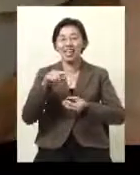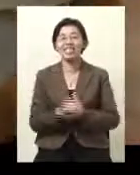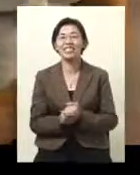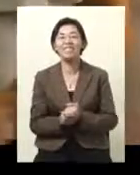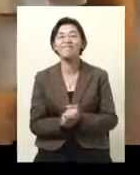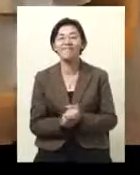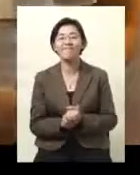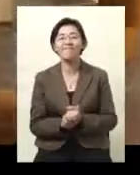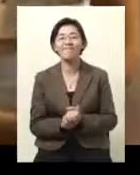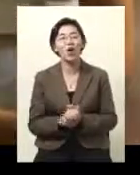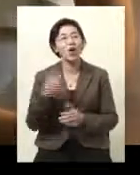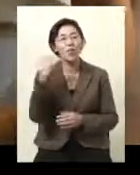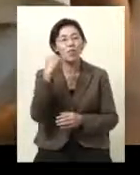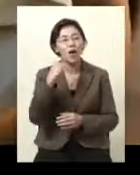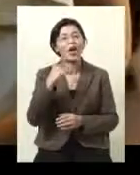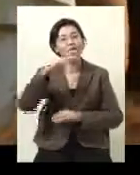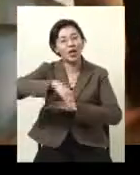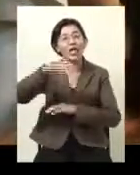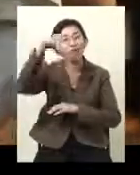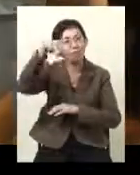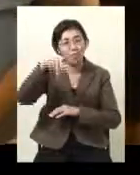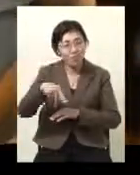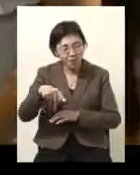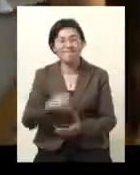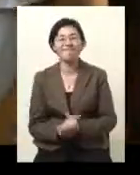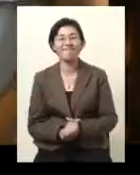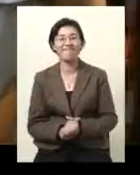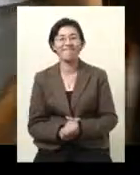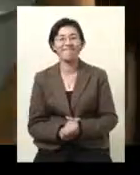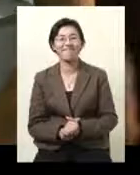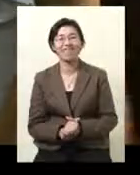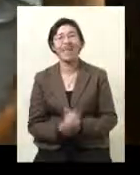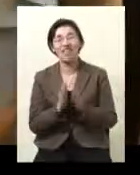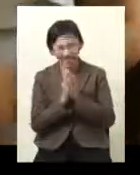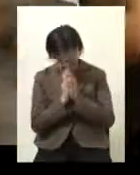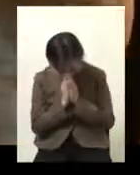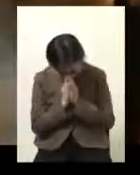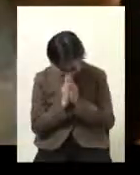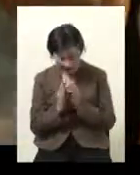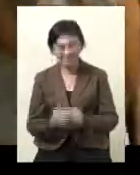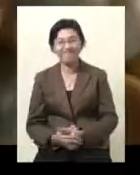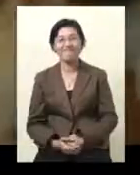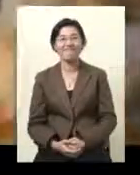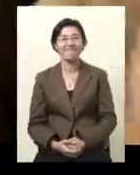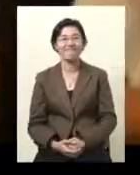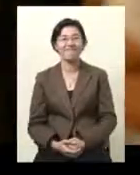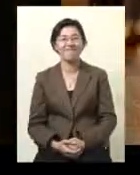ตลาดยามค่ำเป็นการเปิดท้ายทุกวันพุธที่เทศบาลเมืองชะอำครับ สวัสดีค่ะ